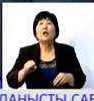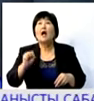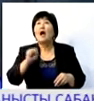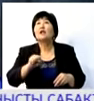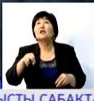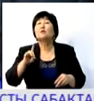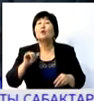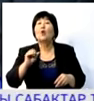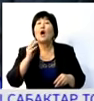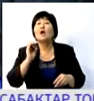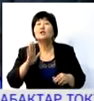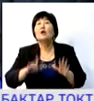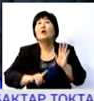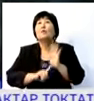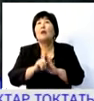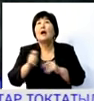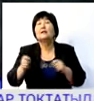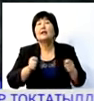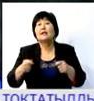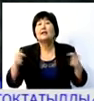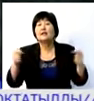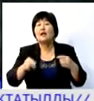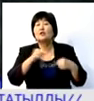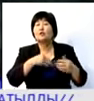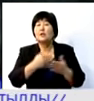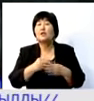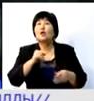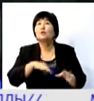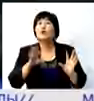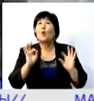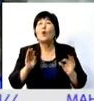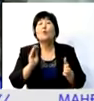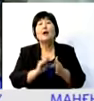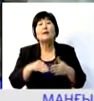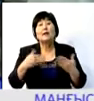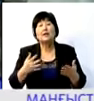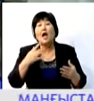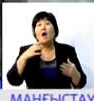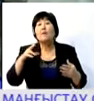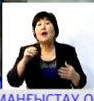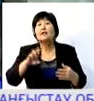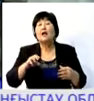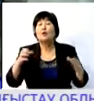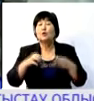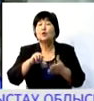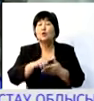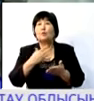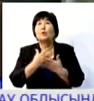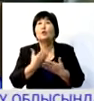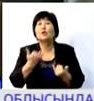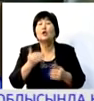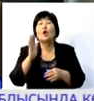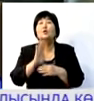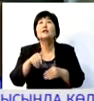Беруашев басқаратын партияның нақты жұмыстармен айналысатынын айтып, жұмысына оң баға берген еді. Партия мүшелері өз кезегінде биылғы жолдаудың